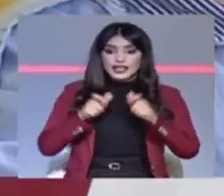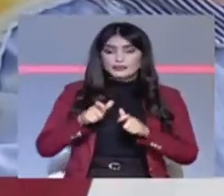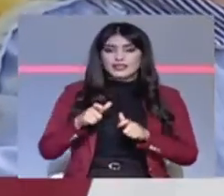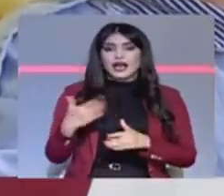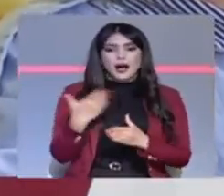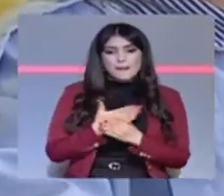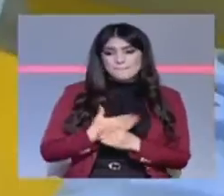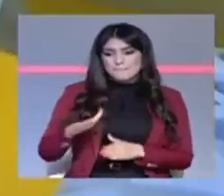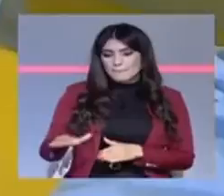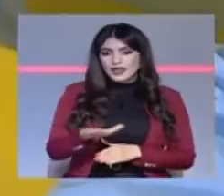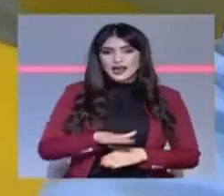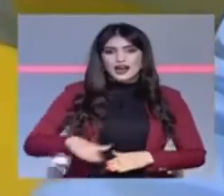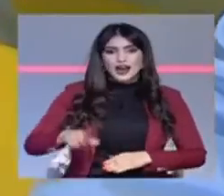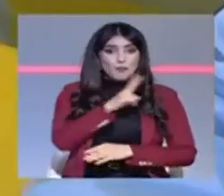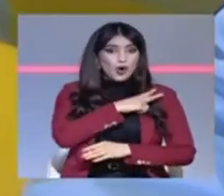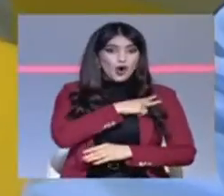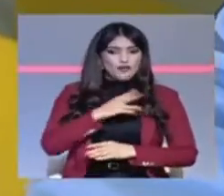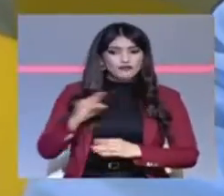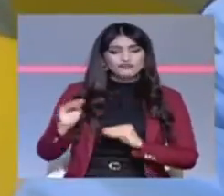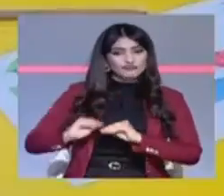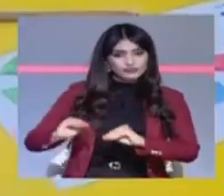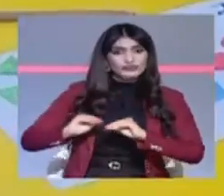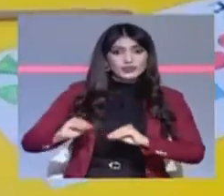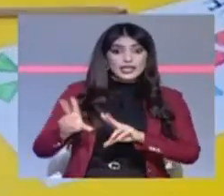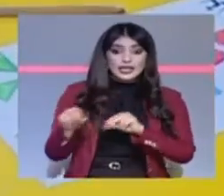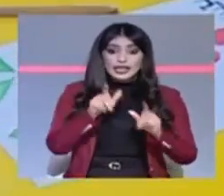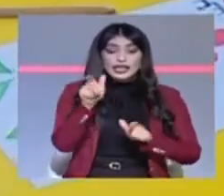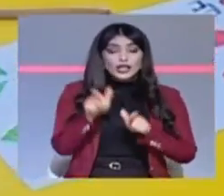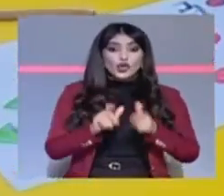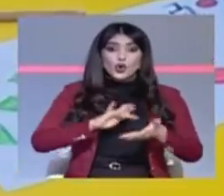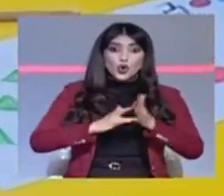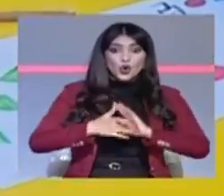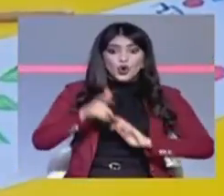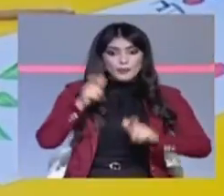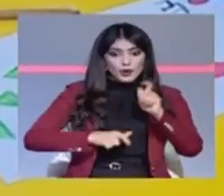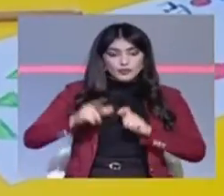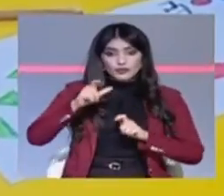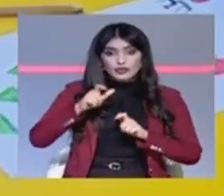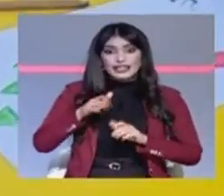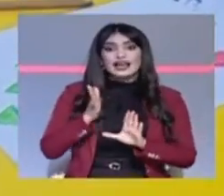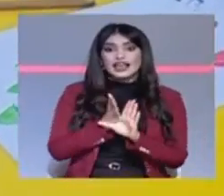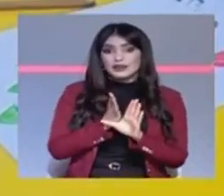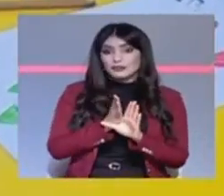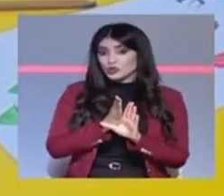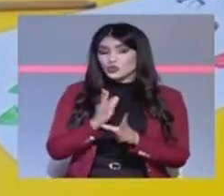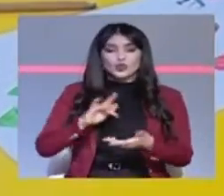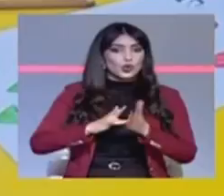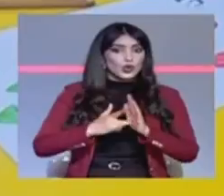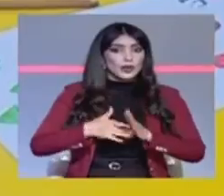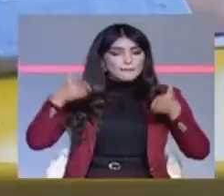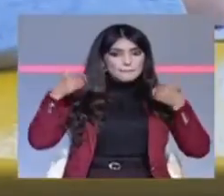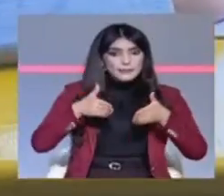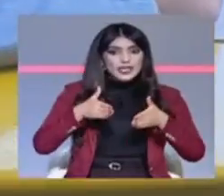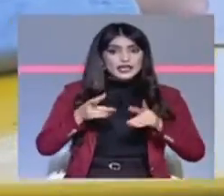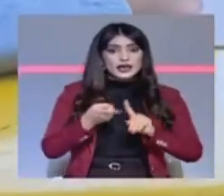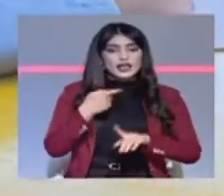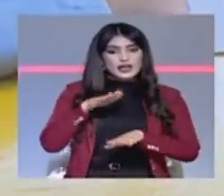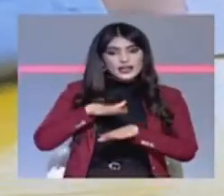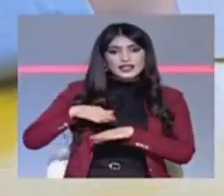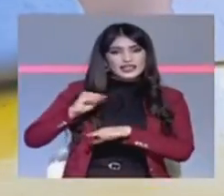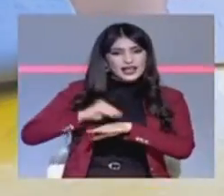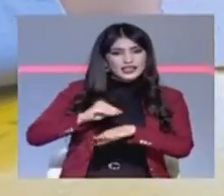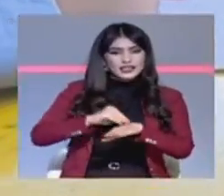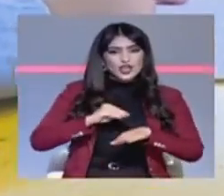مع الاطفال والاولياء تعاون مع الاخصائيين الاجتماعيين يركز ايضا الى جانب مهامهم الروتينيه